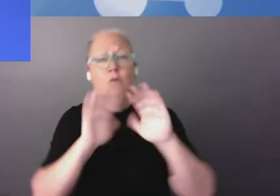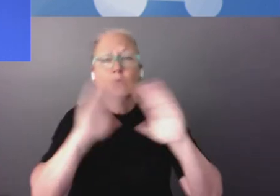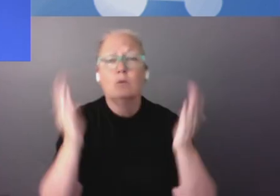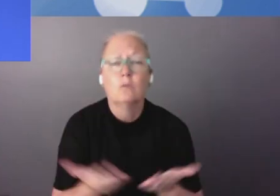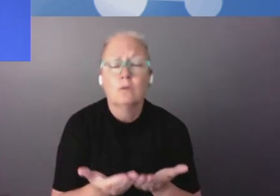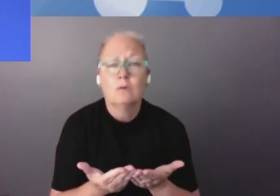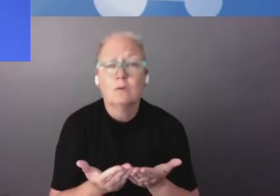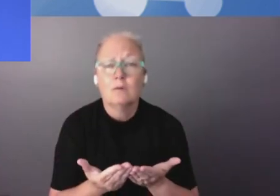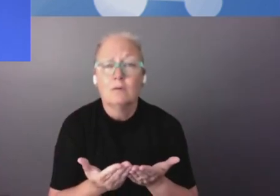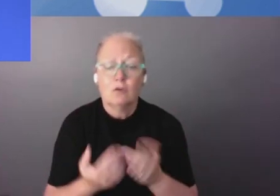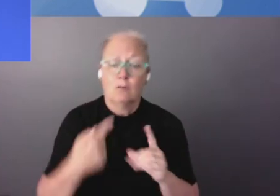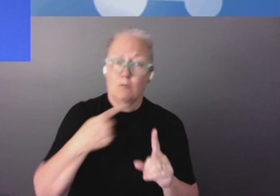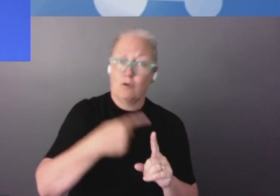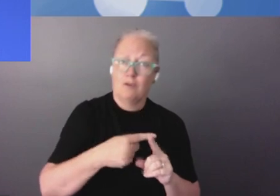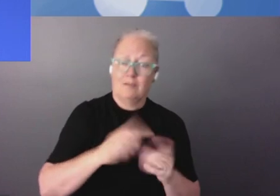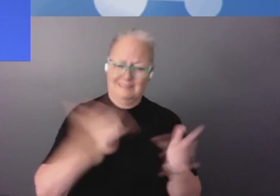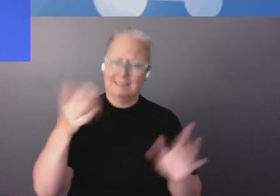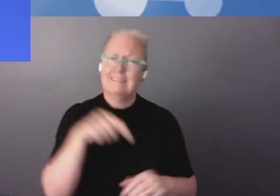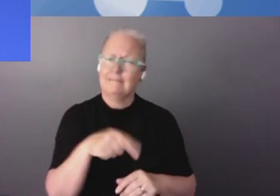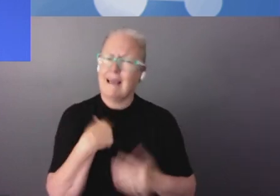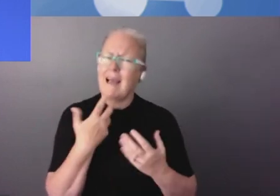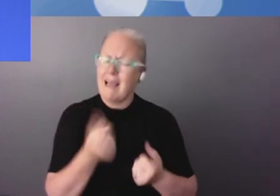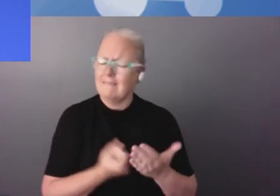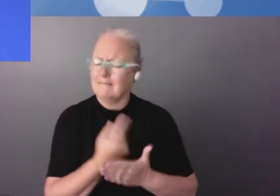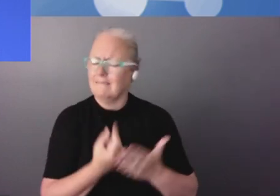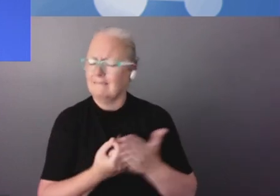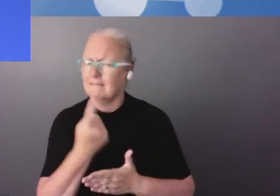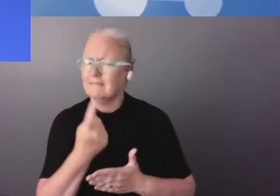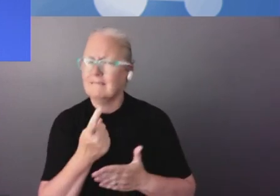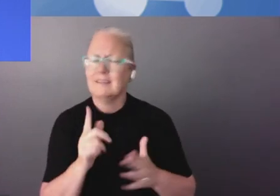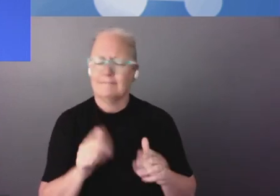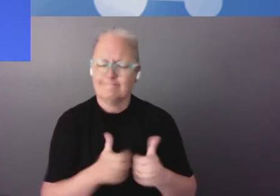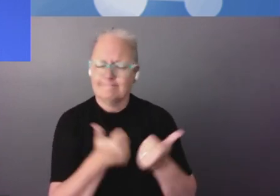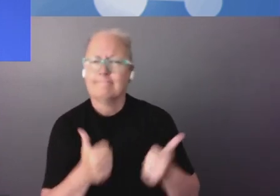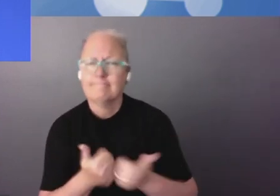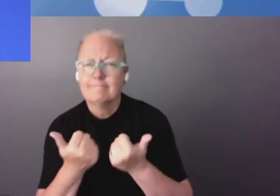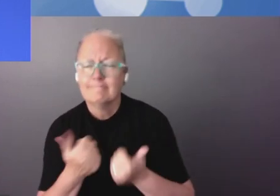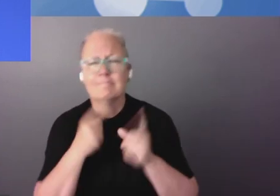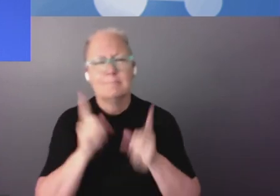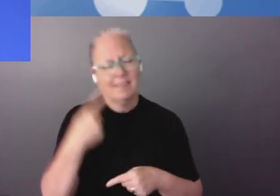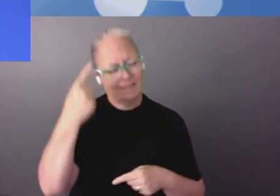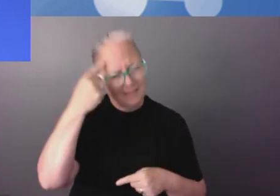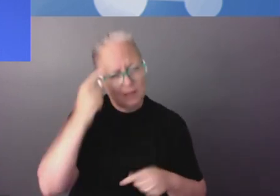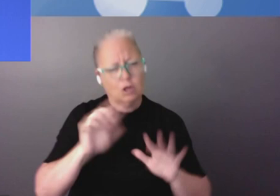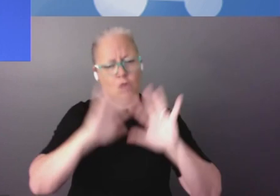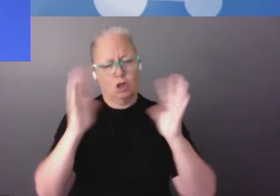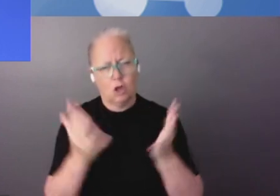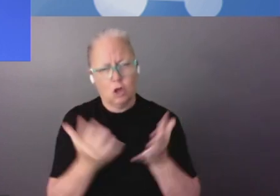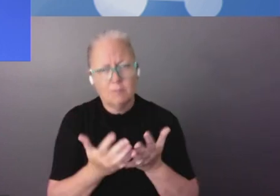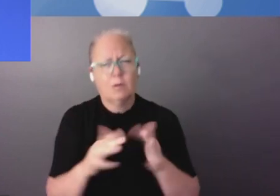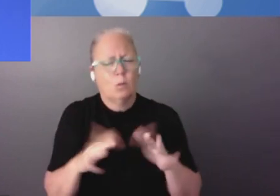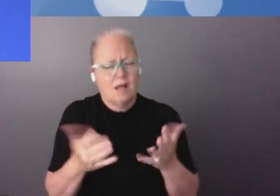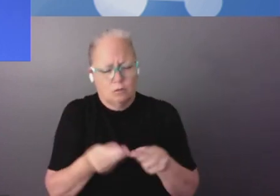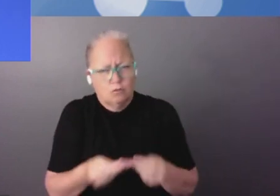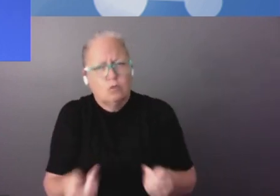globalne rozwiązania w temacie internetu. To jedno z największych wyzwań ludzkości.